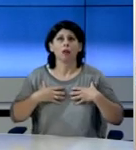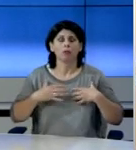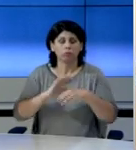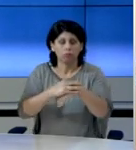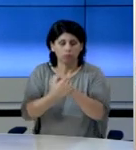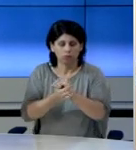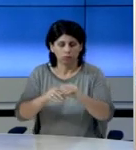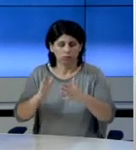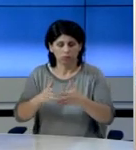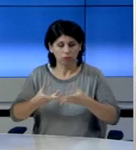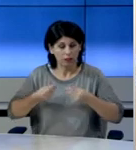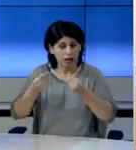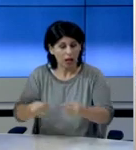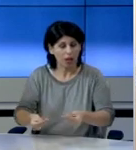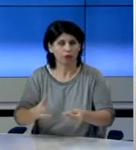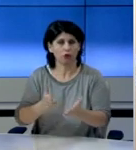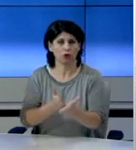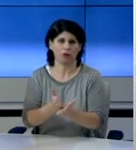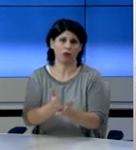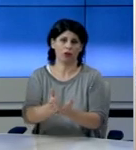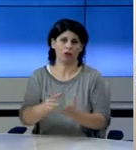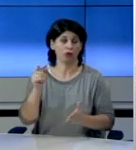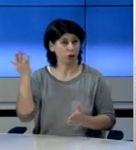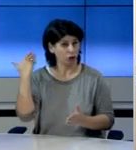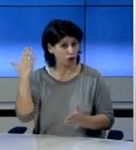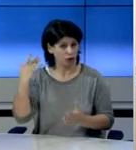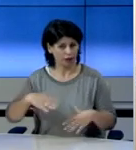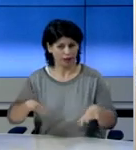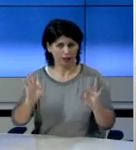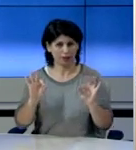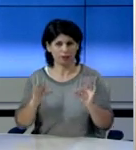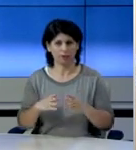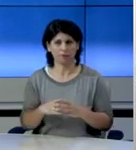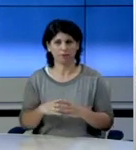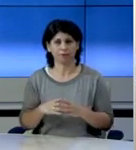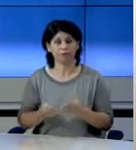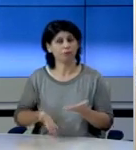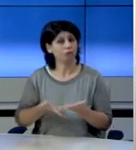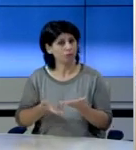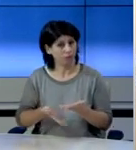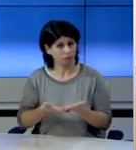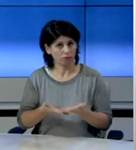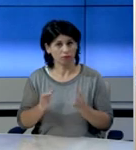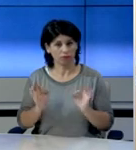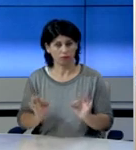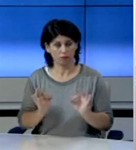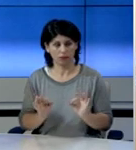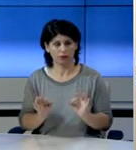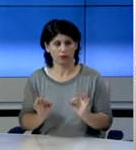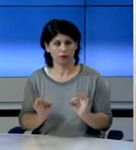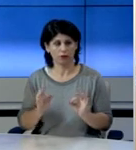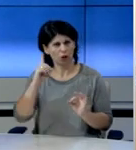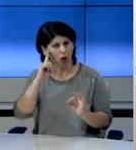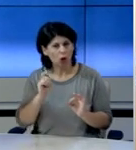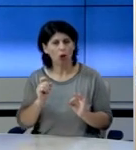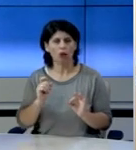αποδοθεί το δίκαιο. Και αρχίσατε τότε, με τη βοήθεια φυσικά γνωστών